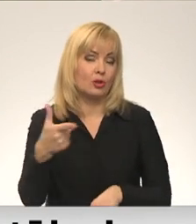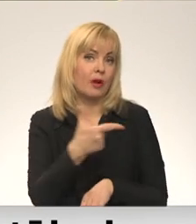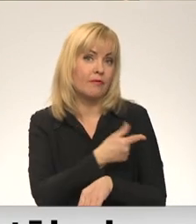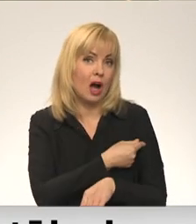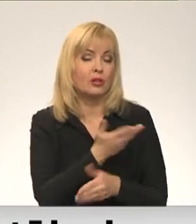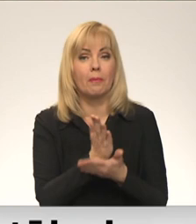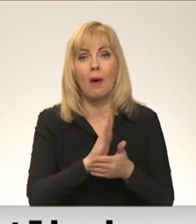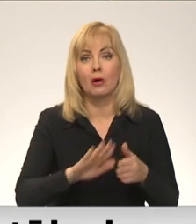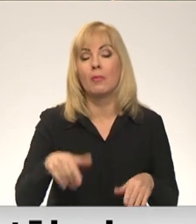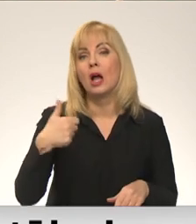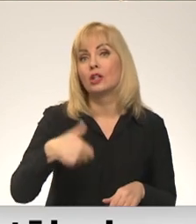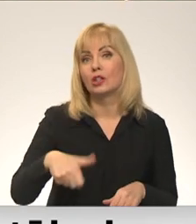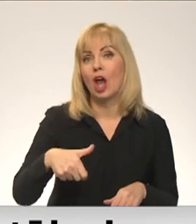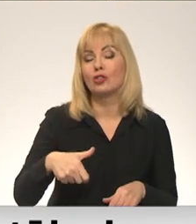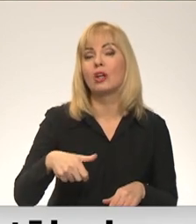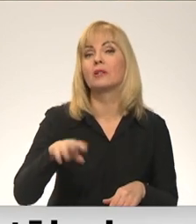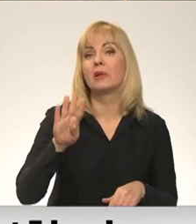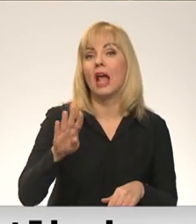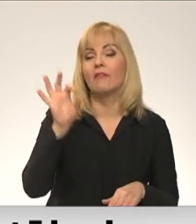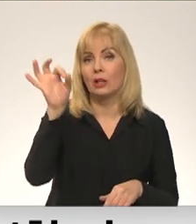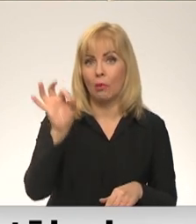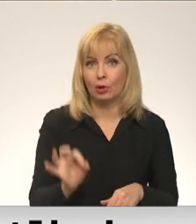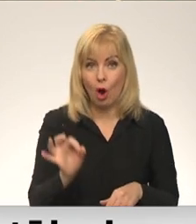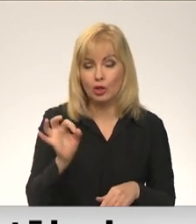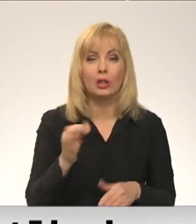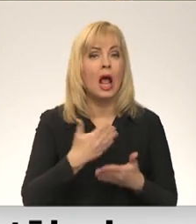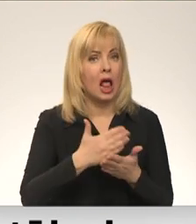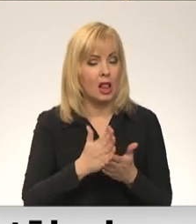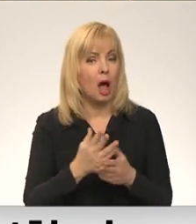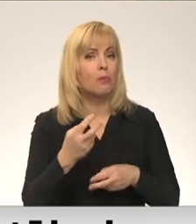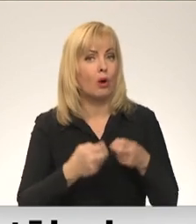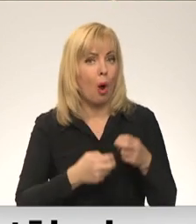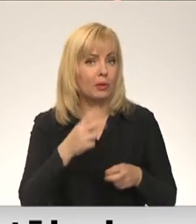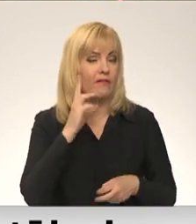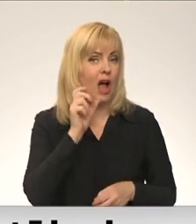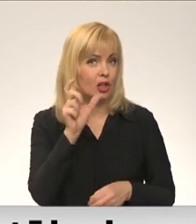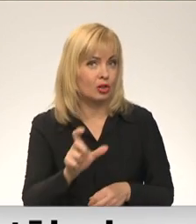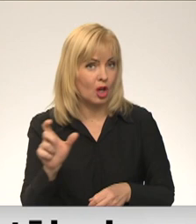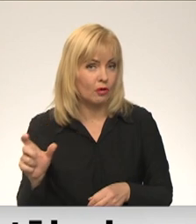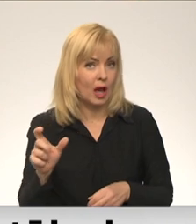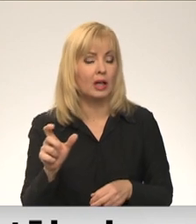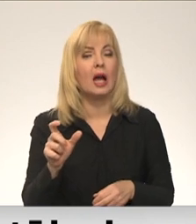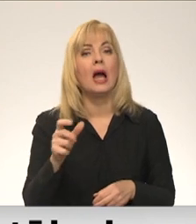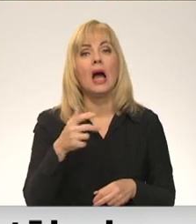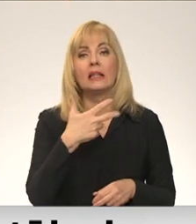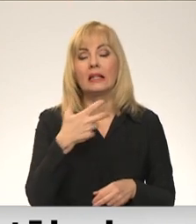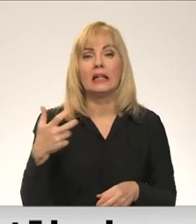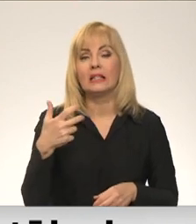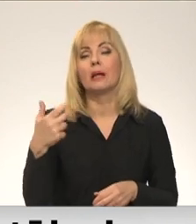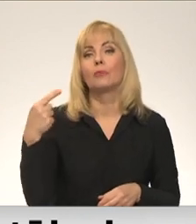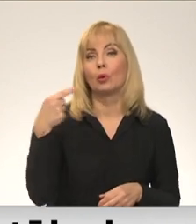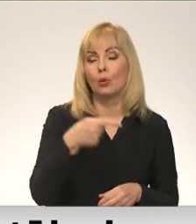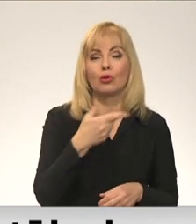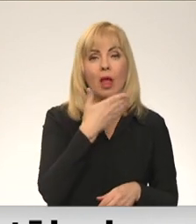vakcinācija pabeiguši 69%. Lielākās raizes rada seniori, gandrīz 100 tūkstoši nav